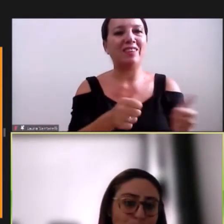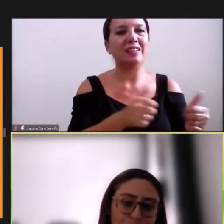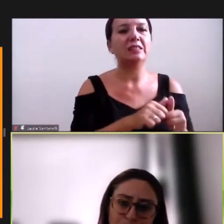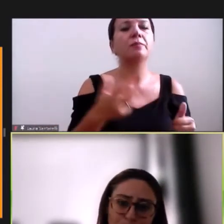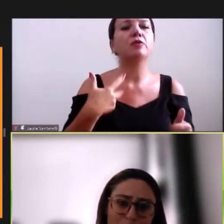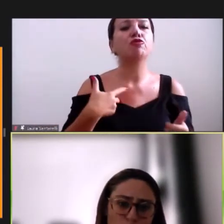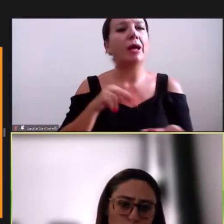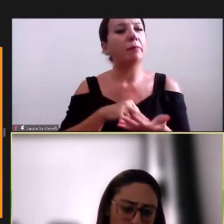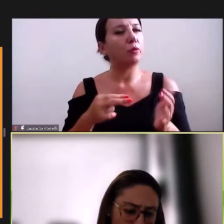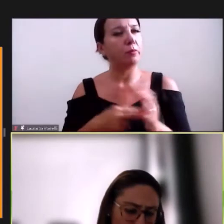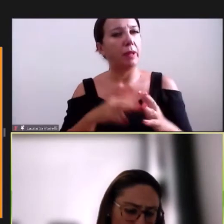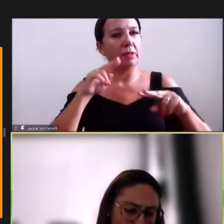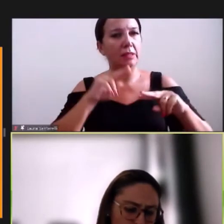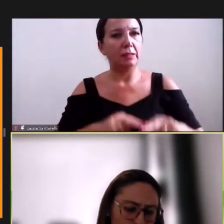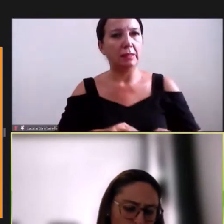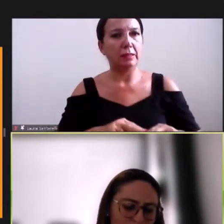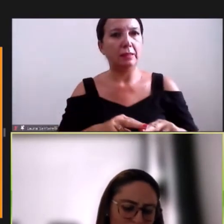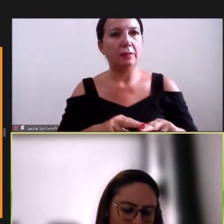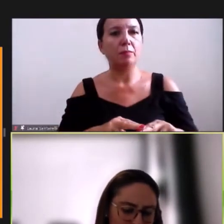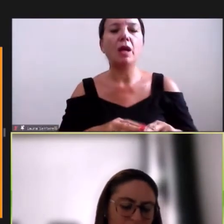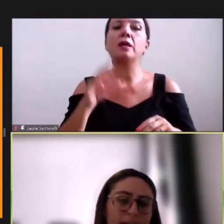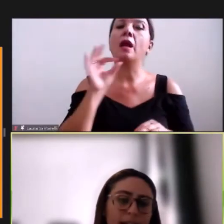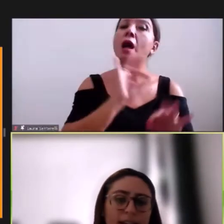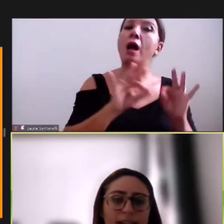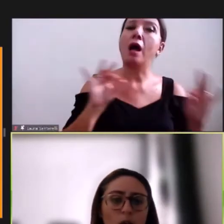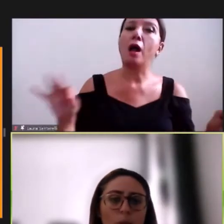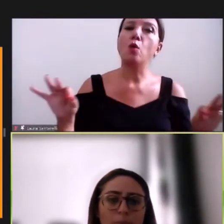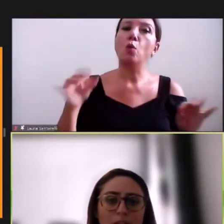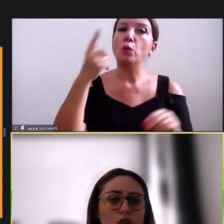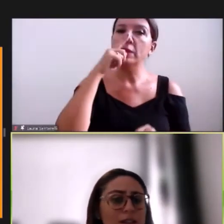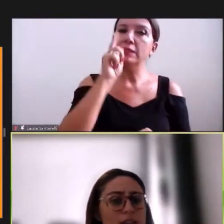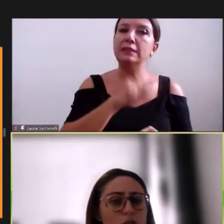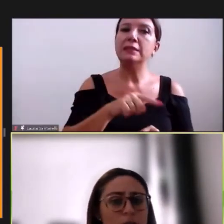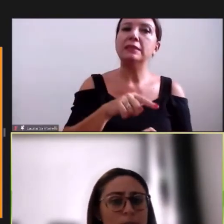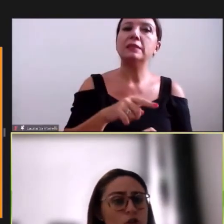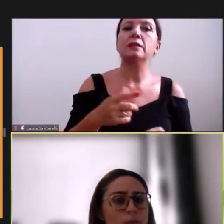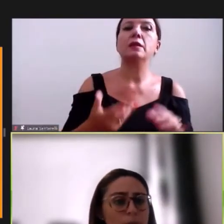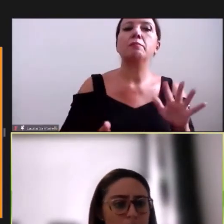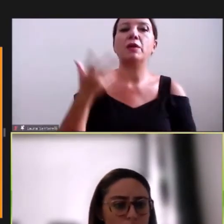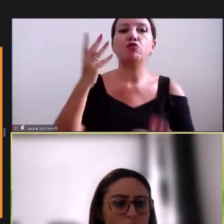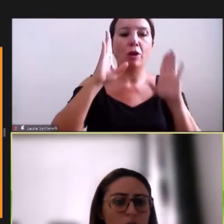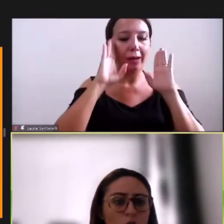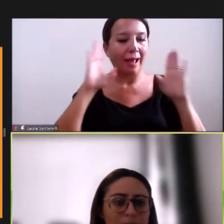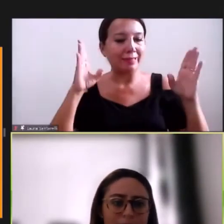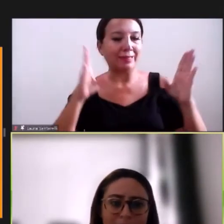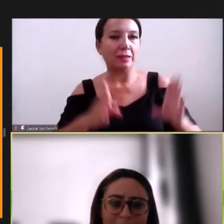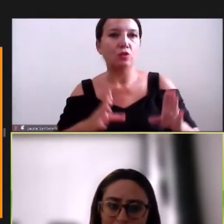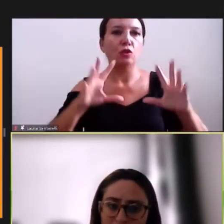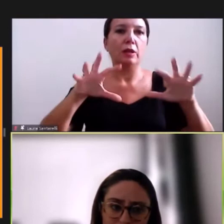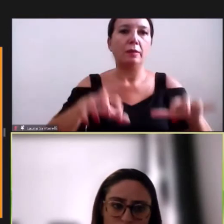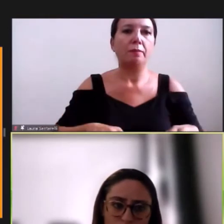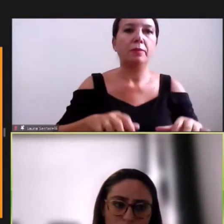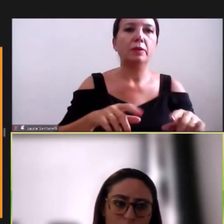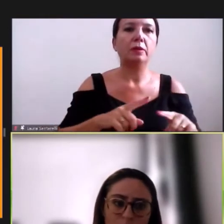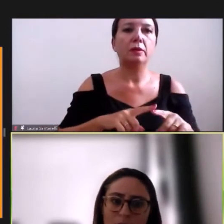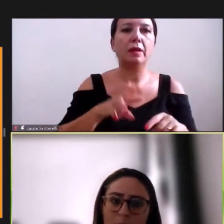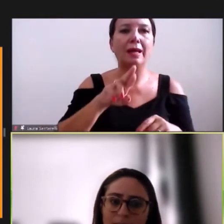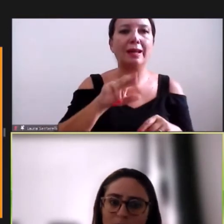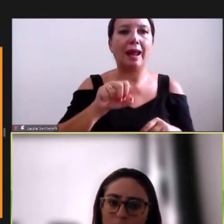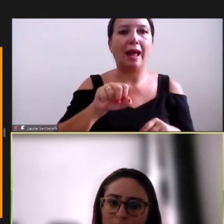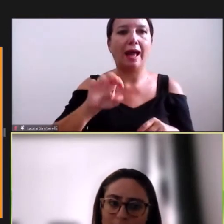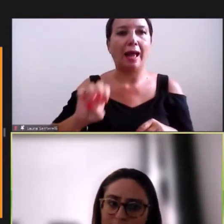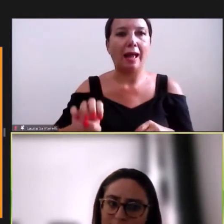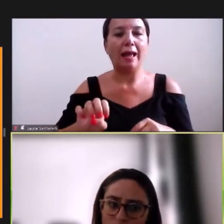criticità su alcuni elementi che richiedono maggiore attenzione e maggiore impegno, come i RAE, che sono i rifiuti